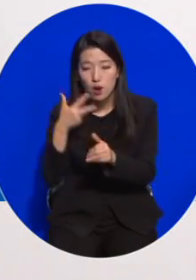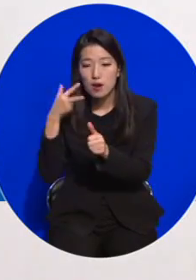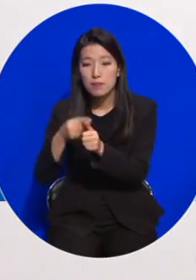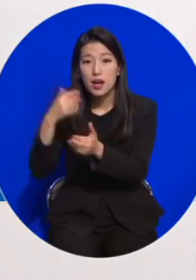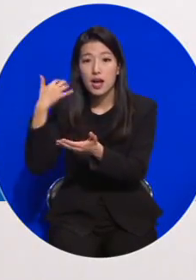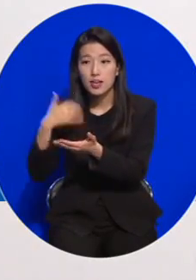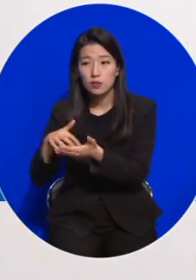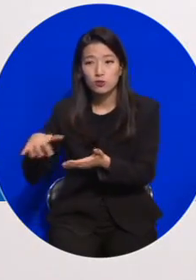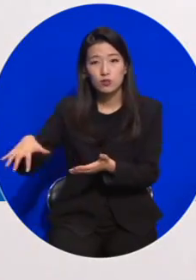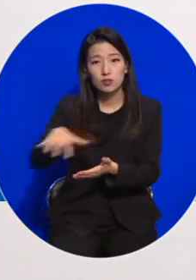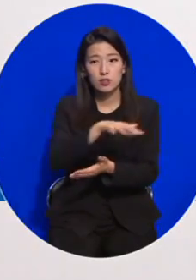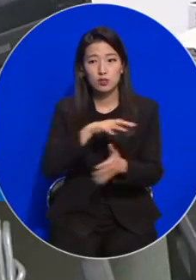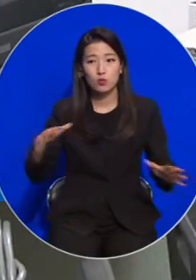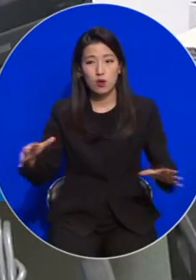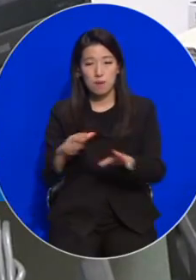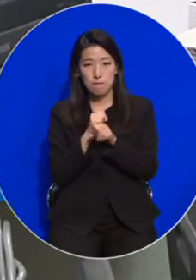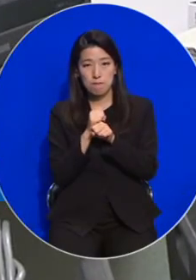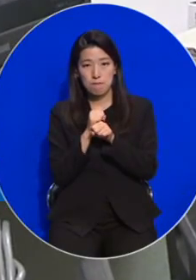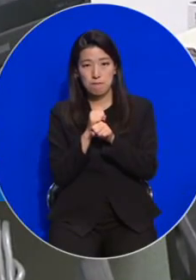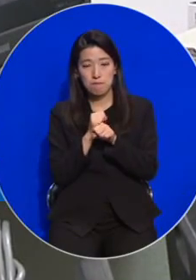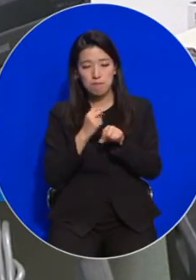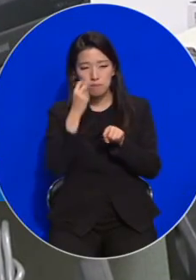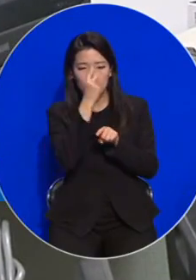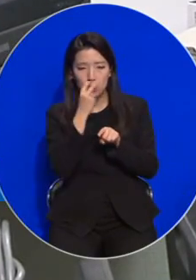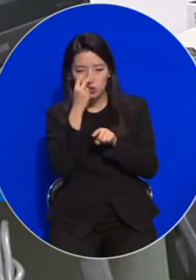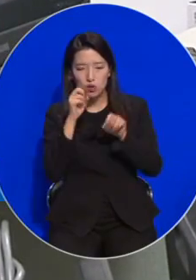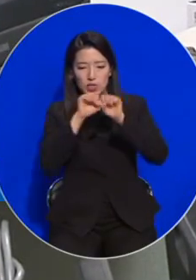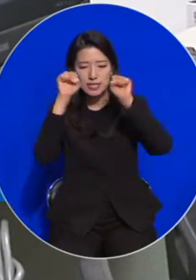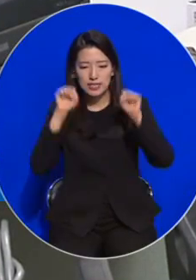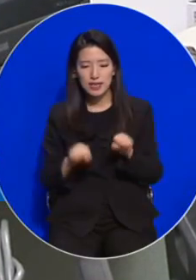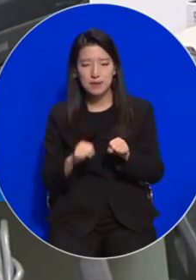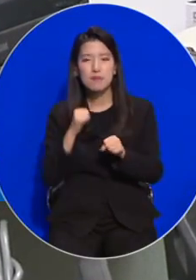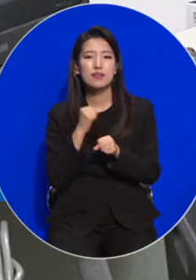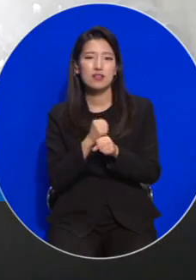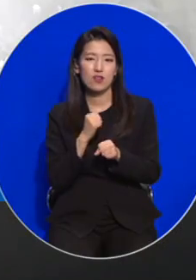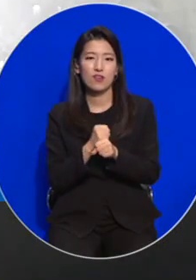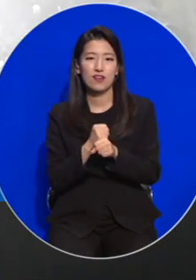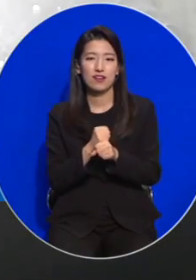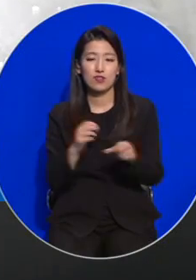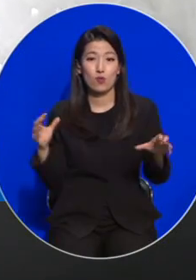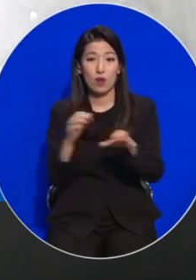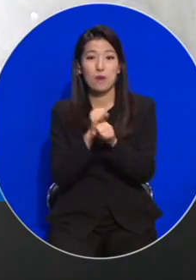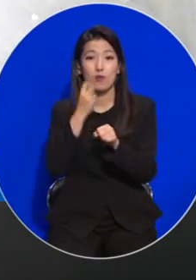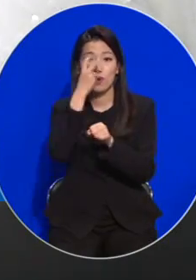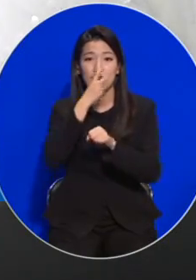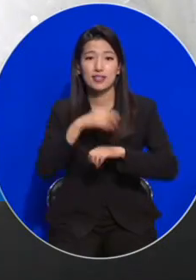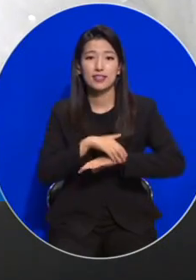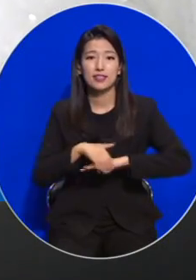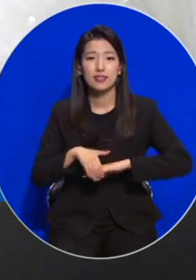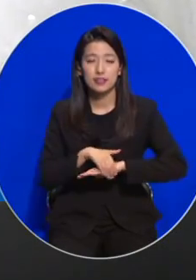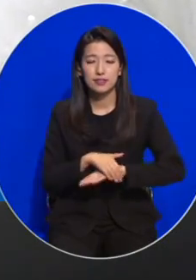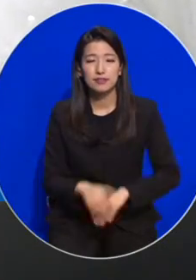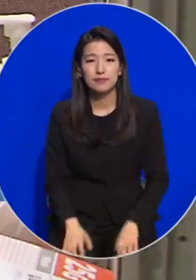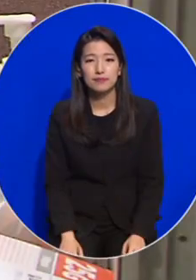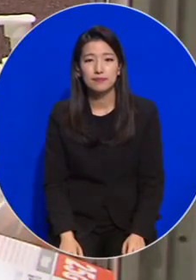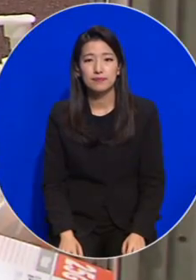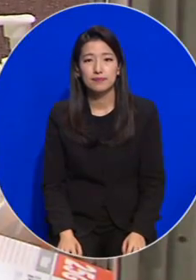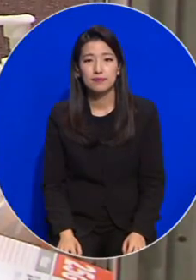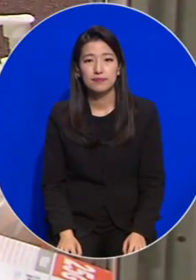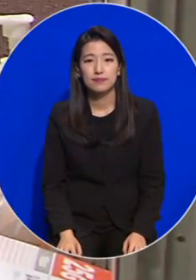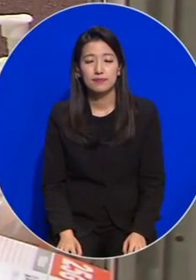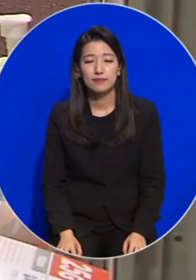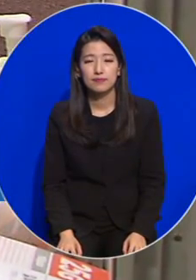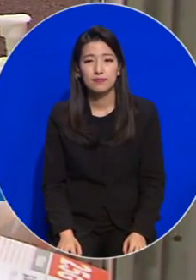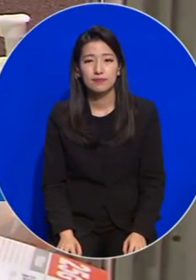수급 상황과 접종 주기 등에 대해선 코로나19 예방접종 통합 관리 시스템을 구축해 관리할 방침입니다.